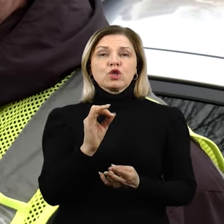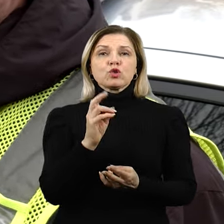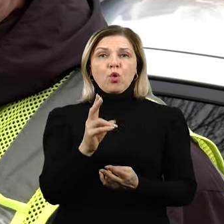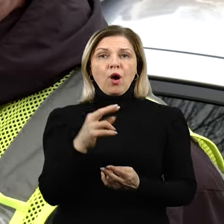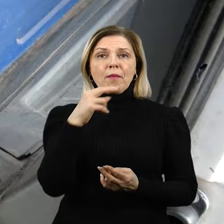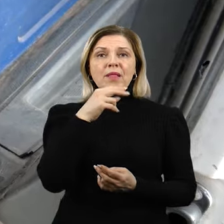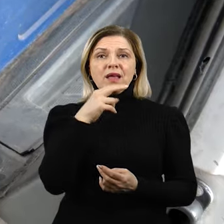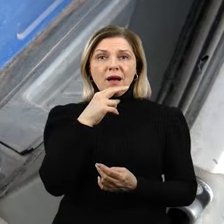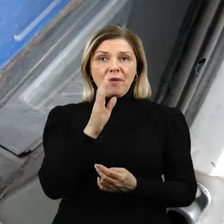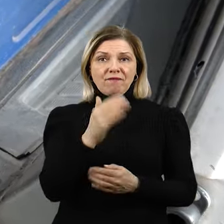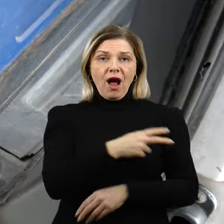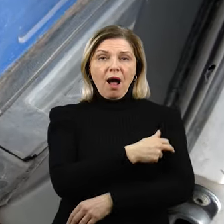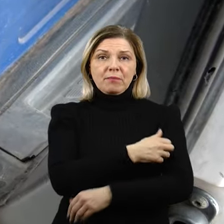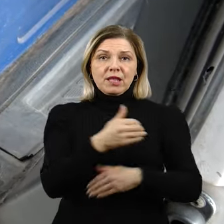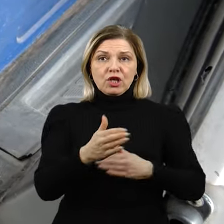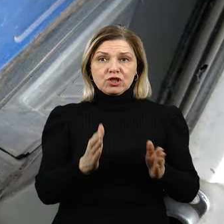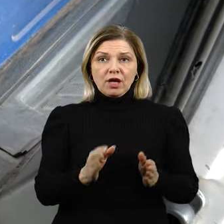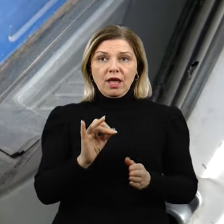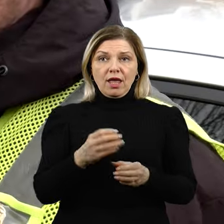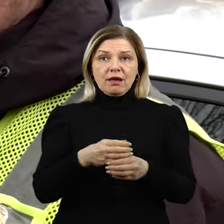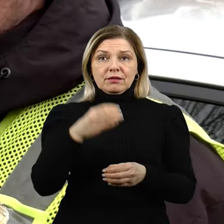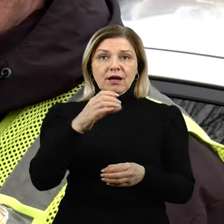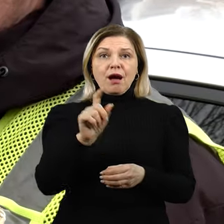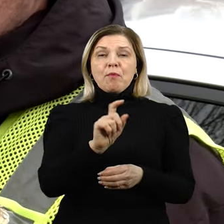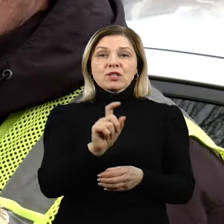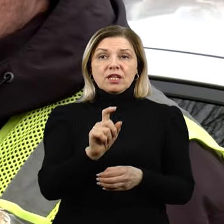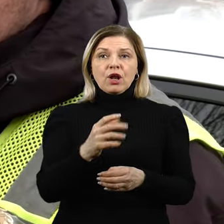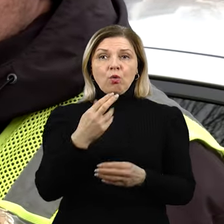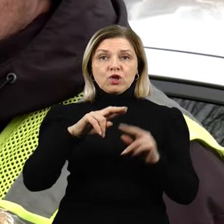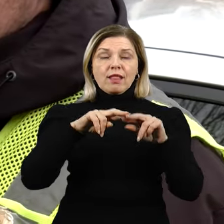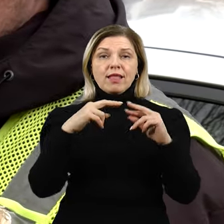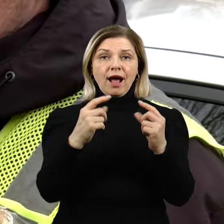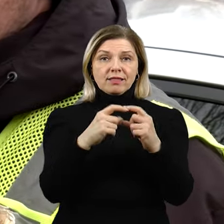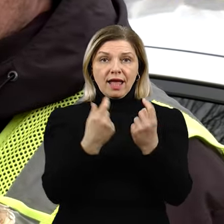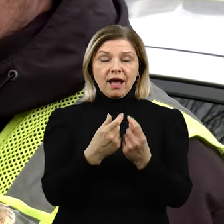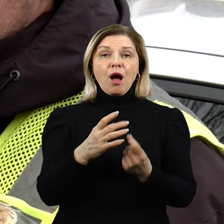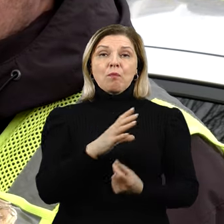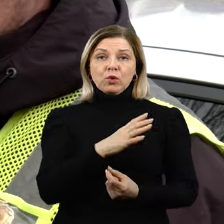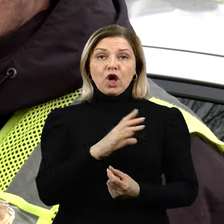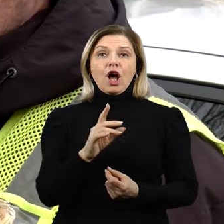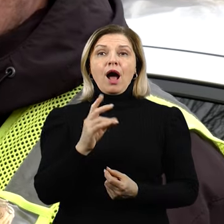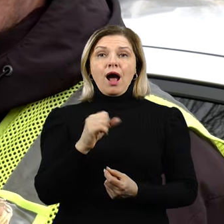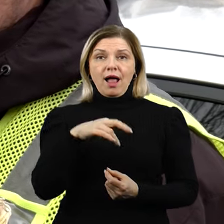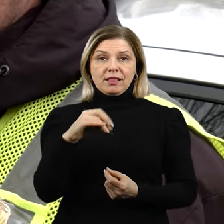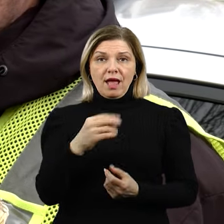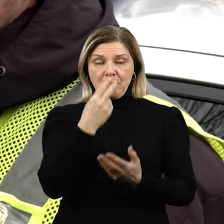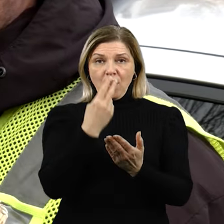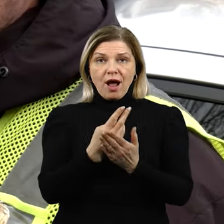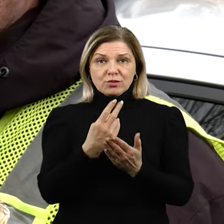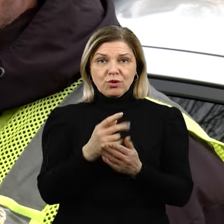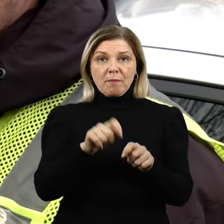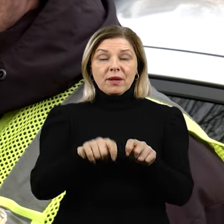медикаменти в аптечці. І засоби пожежогасіння бачили, що наклейка хоча і була, що він обслуговуваний, але індикатори нам показують про те,